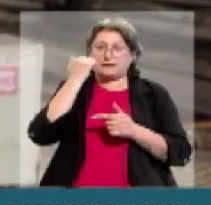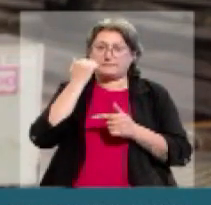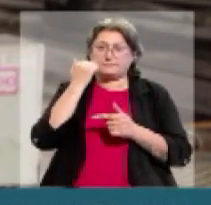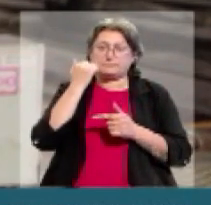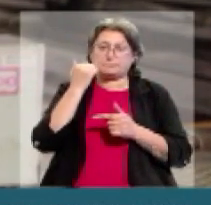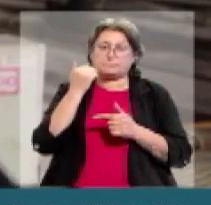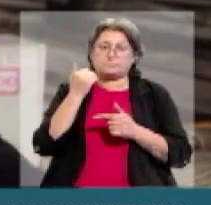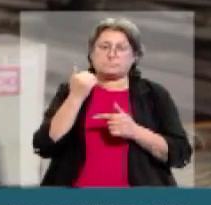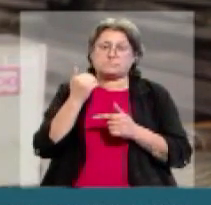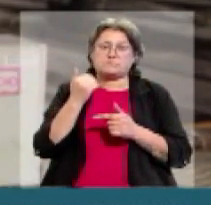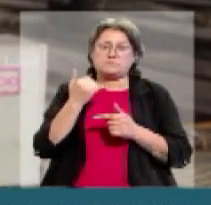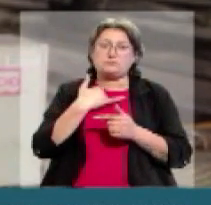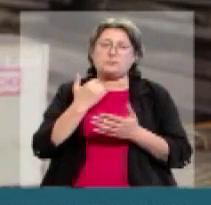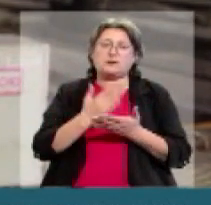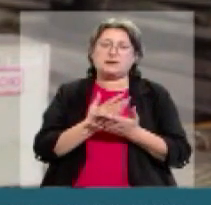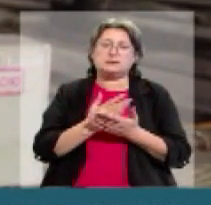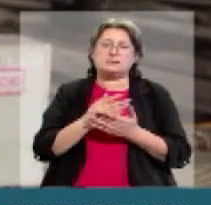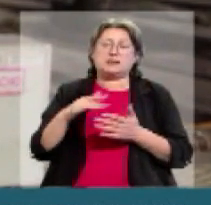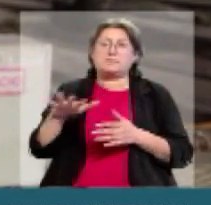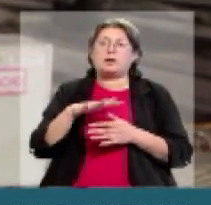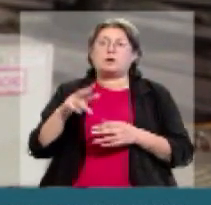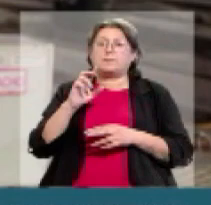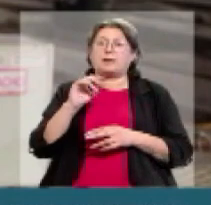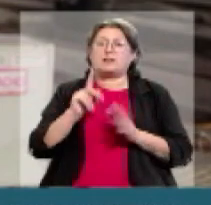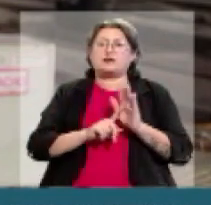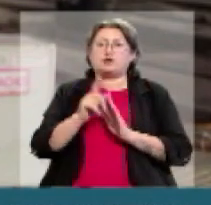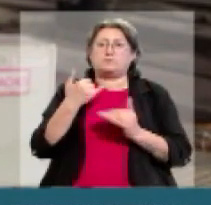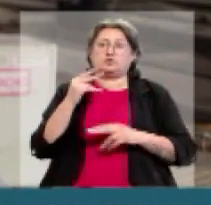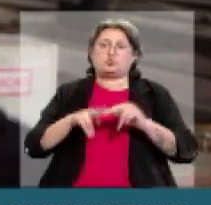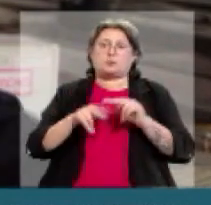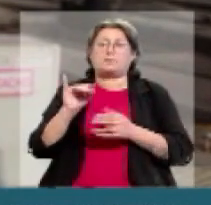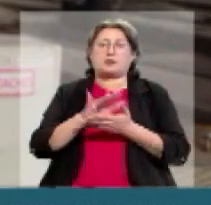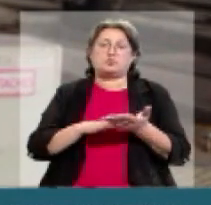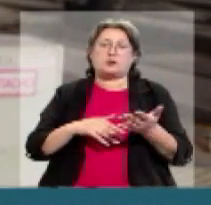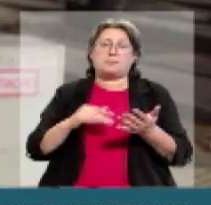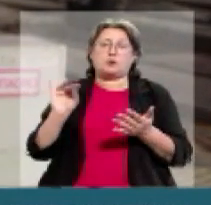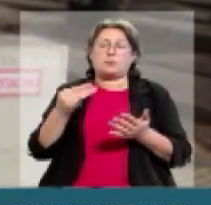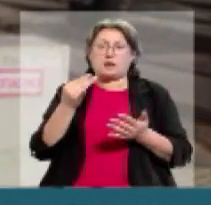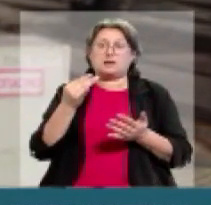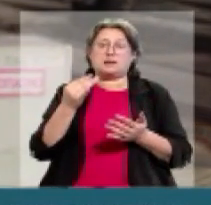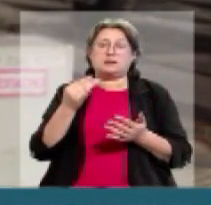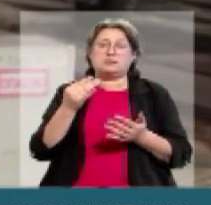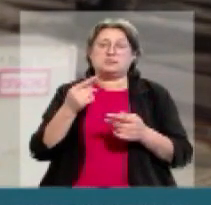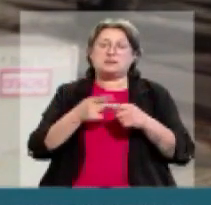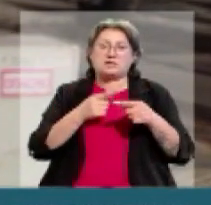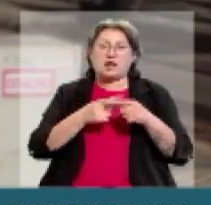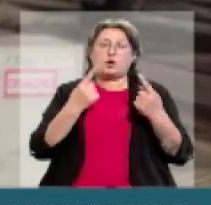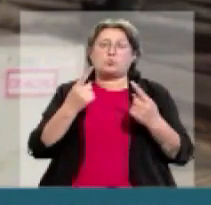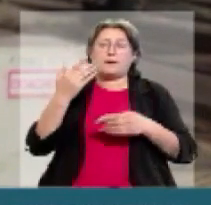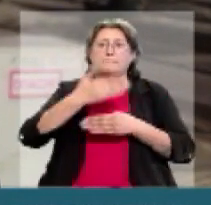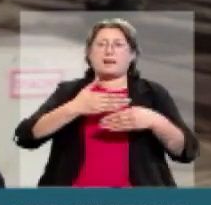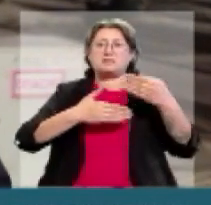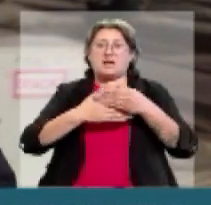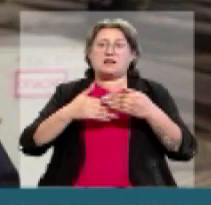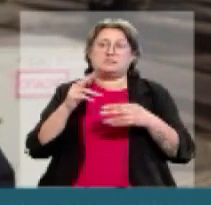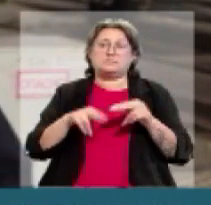значит, ну вот здесь у нас микрорайон Береке сейчас начинаем строить. Ну и продолжаем микрорайон Юбилейный вот, из деталей крупной панели